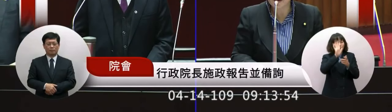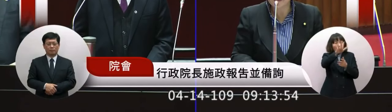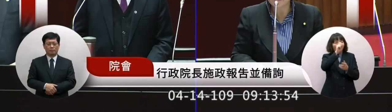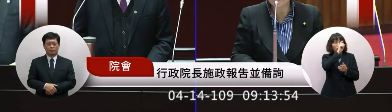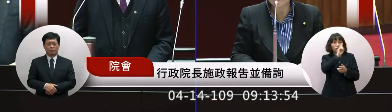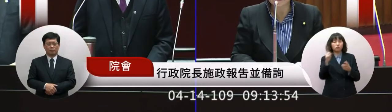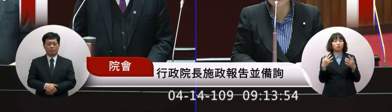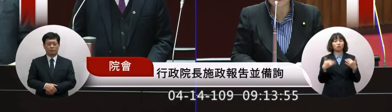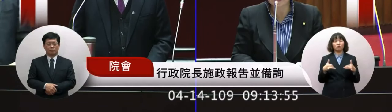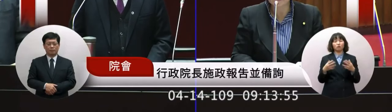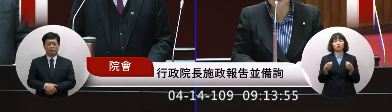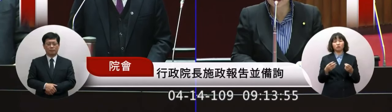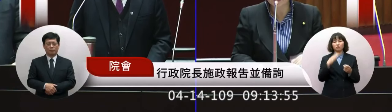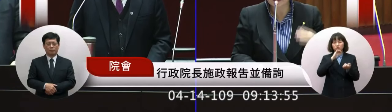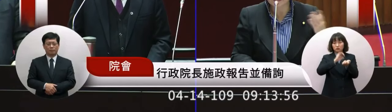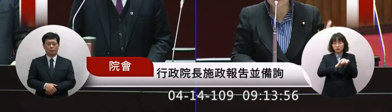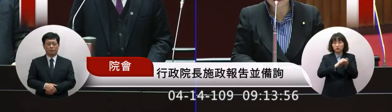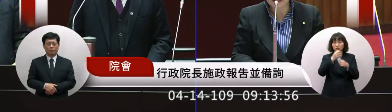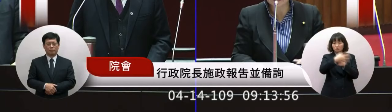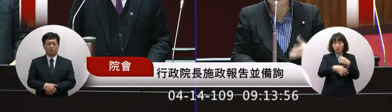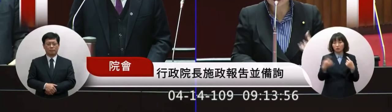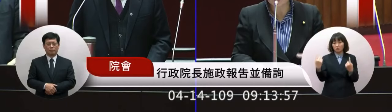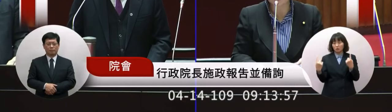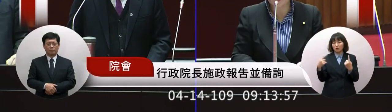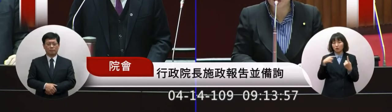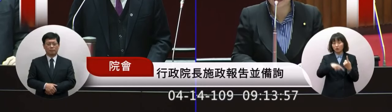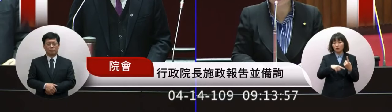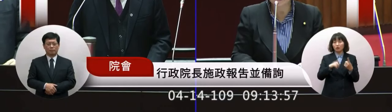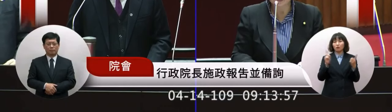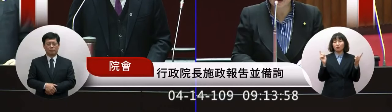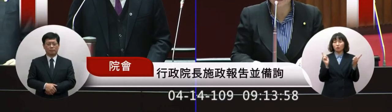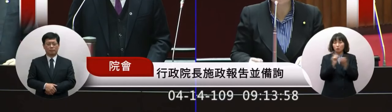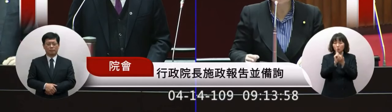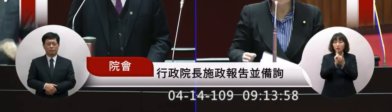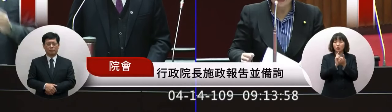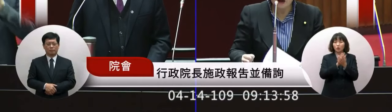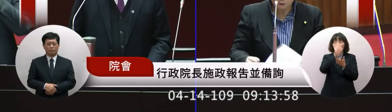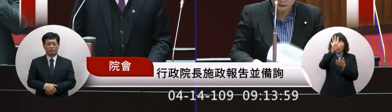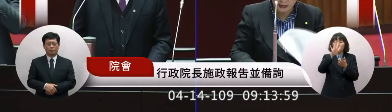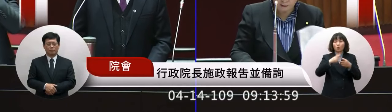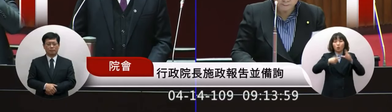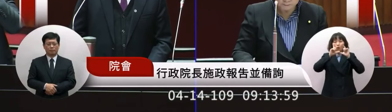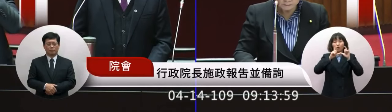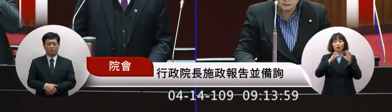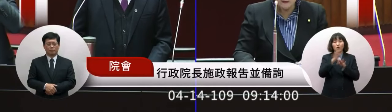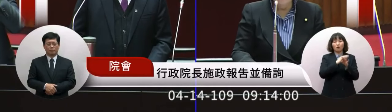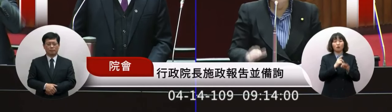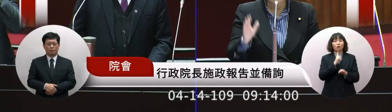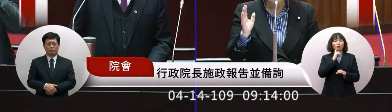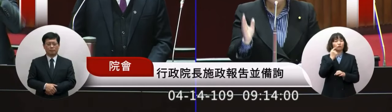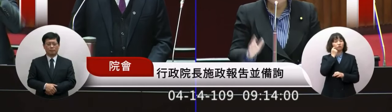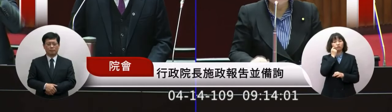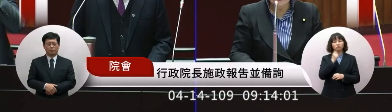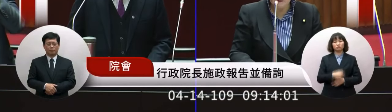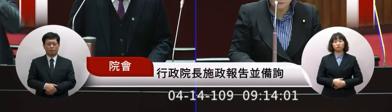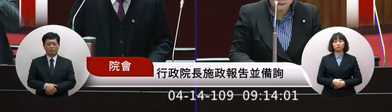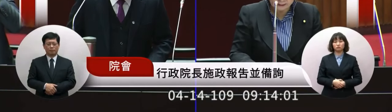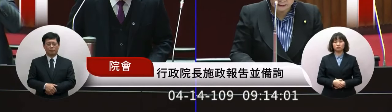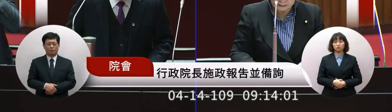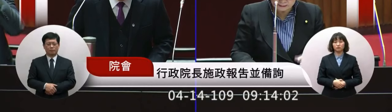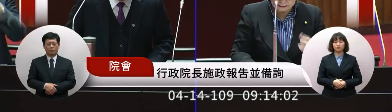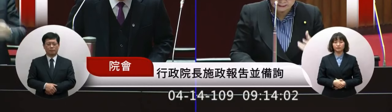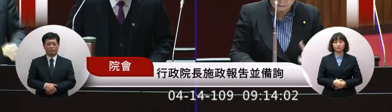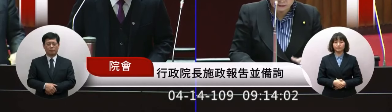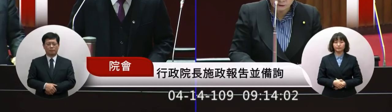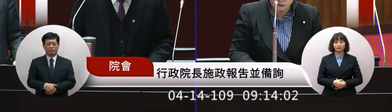你知道吗？医疗界没有像他们这样子之后的红利。所以好，我知道这个我们